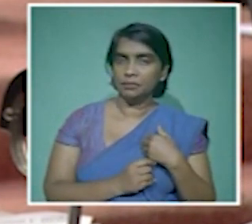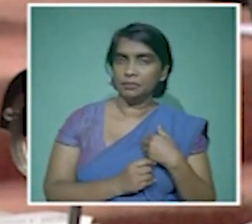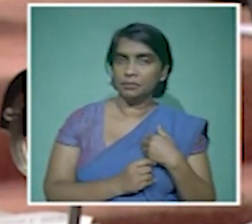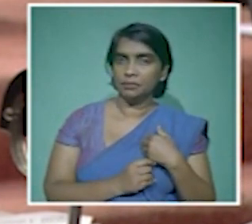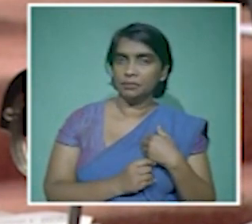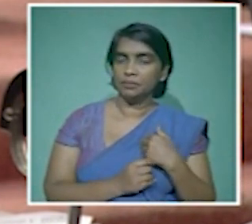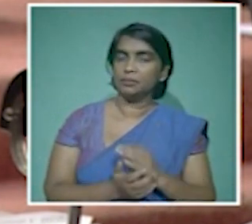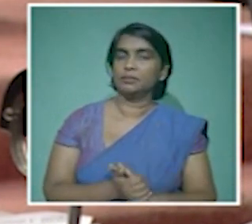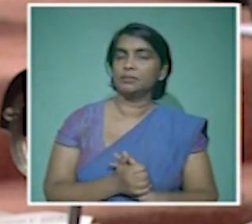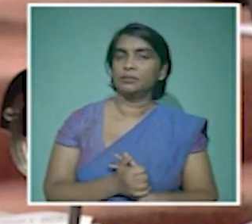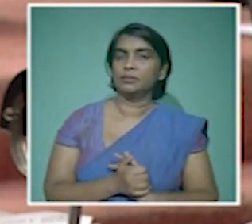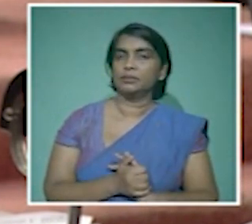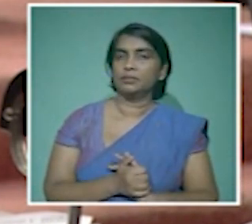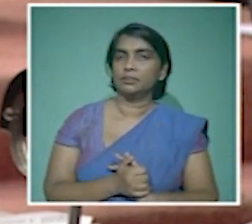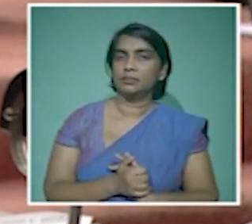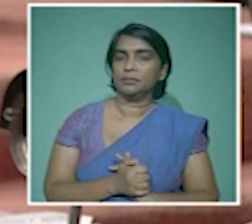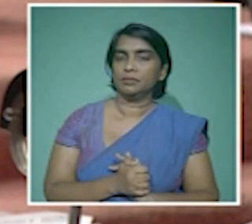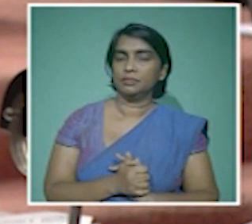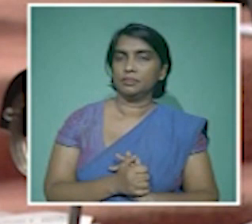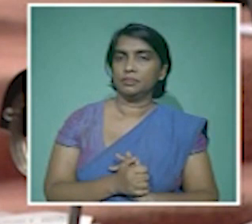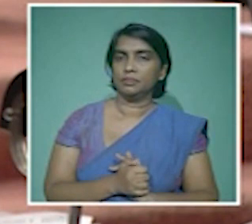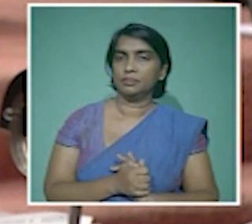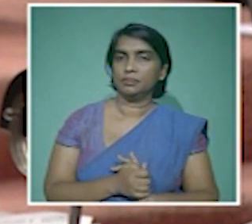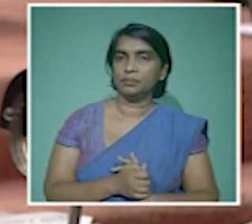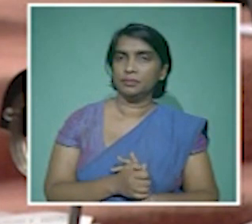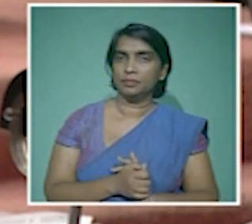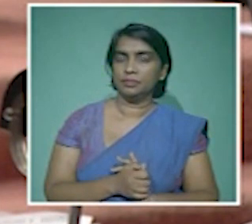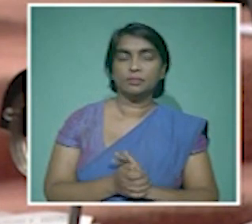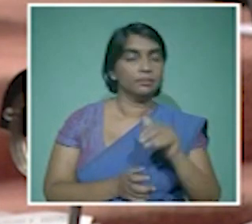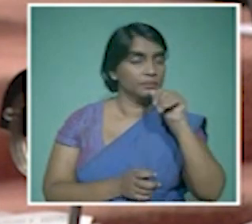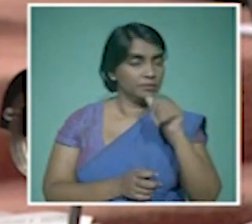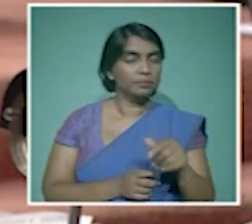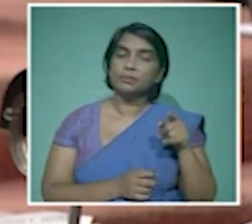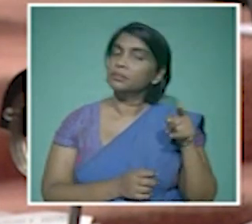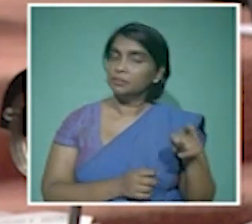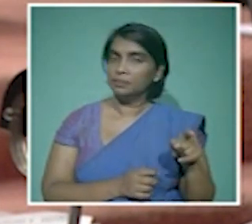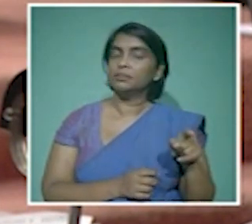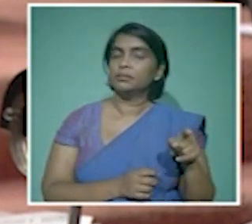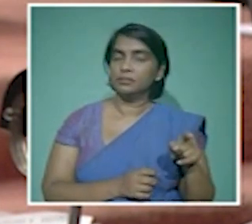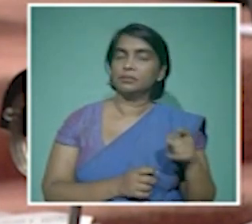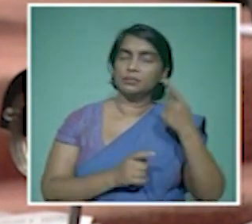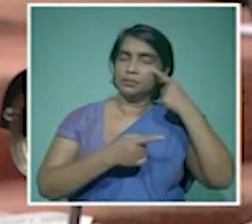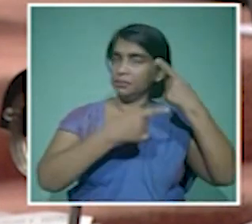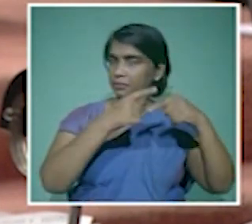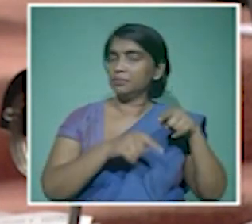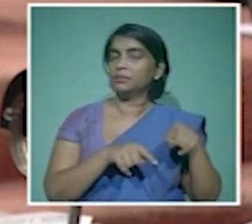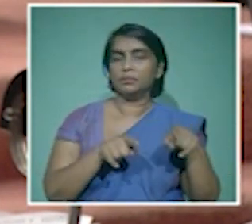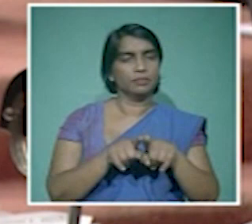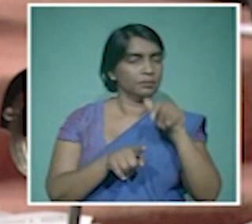இது மிக உச்சத்திலே இருந்தது, இன்று குறைக்கப்பட்டு குறைந்து வந்திருக்கின்றது. இது ஒரு பாராட்டுப்பட வேண்டிய